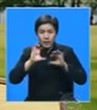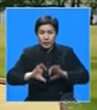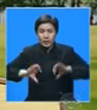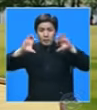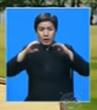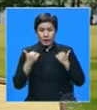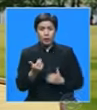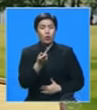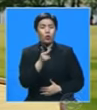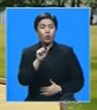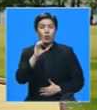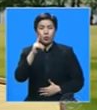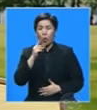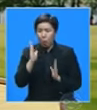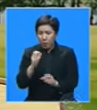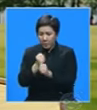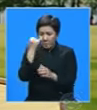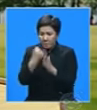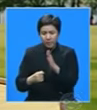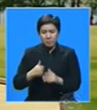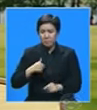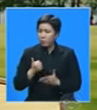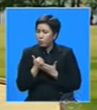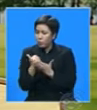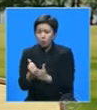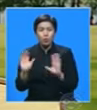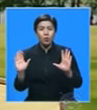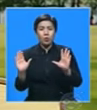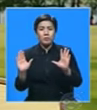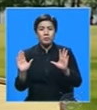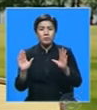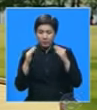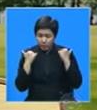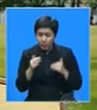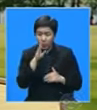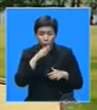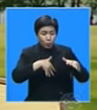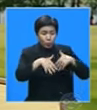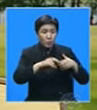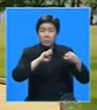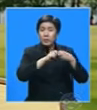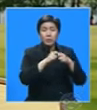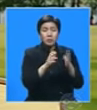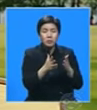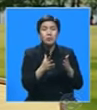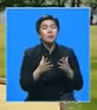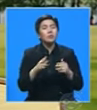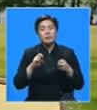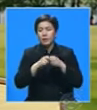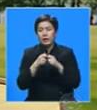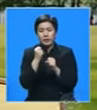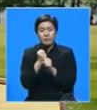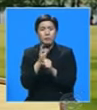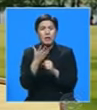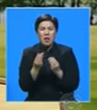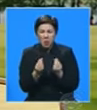สช.ไปแล้วเราจะไม่ช่วยเหลือคนผิดนะเพราะนั้นหากประชาชนไม่กดดันมันก็จะไม่เกิดปัญหาในการทำงานนะครับอย่าเร่งรีบจ